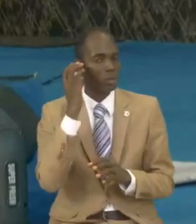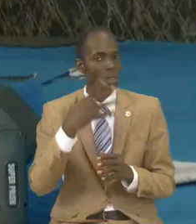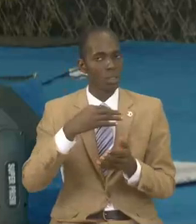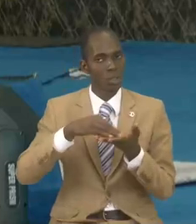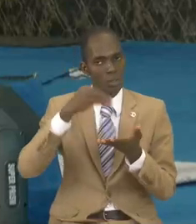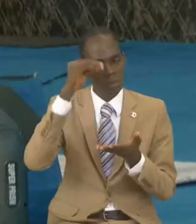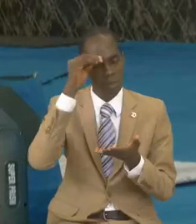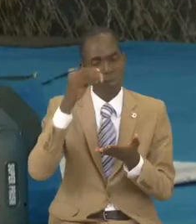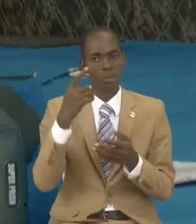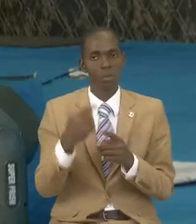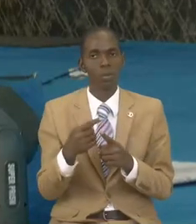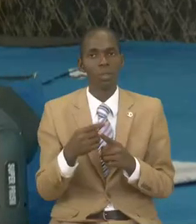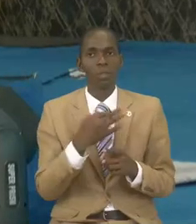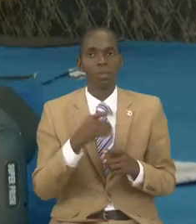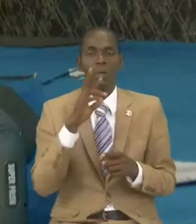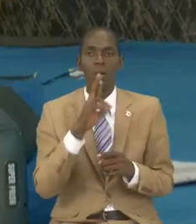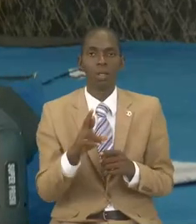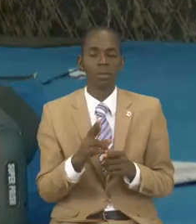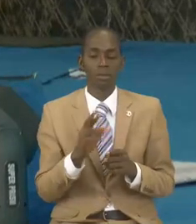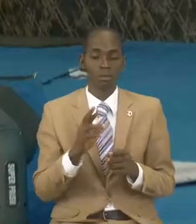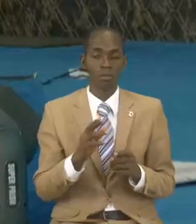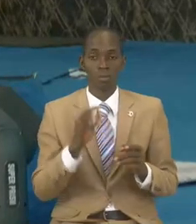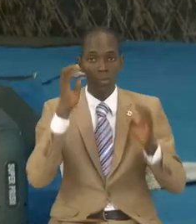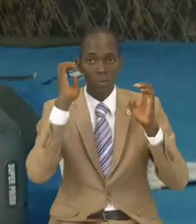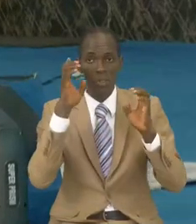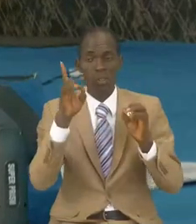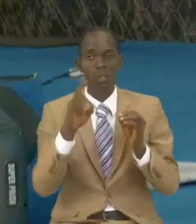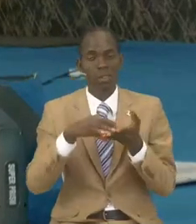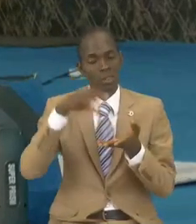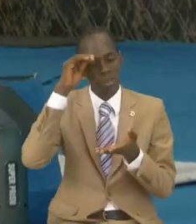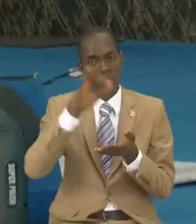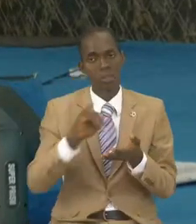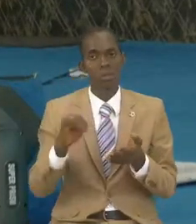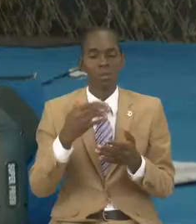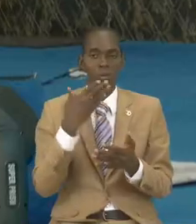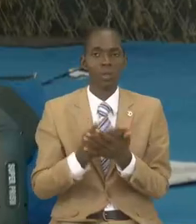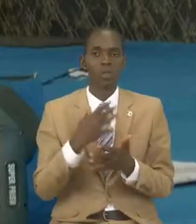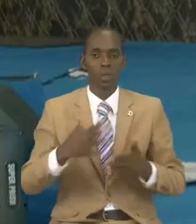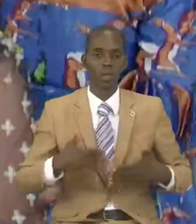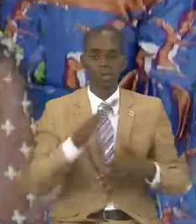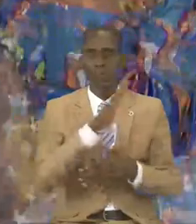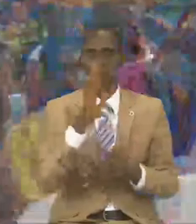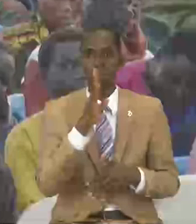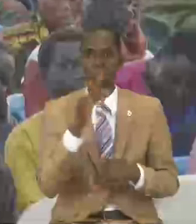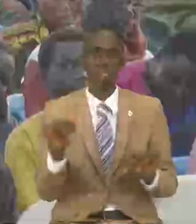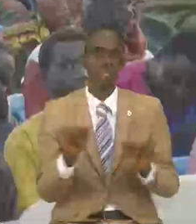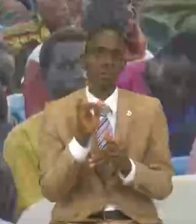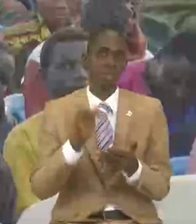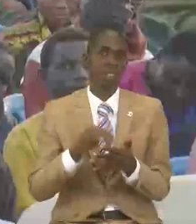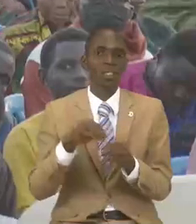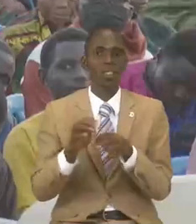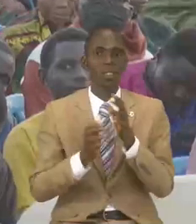es édifié, tu es éduqué, alors ta vie ne sera plus jamais la même au nom de Jésus.